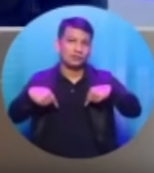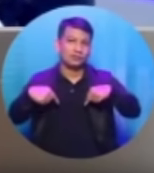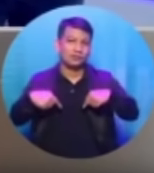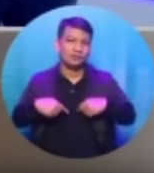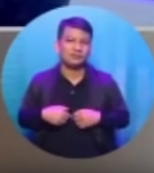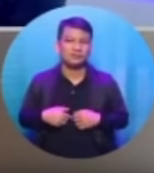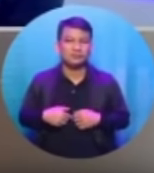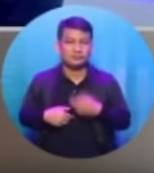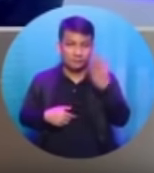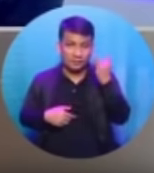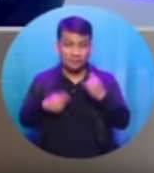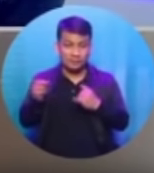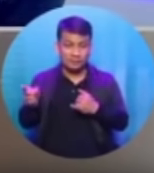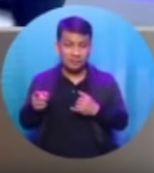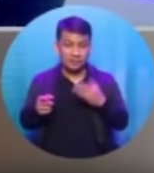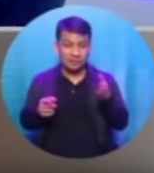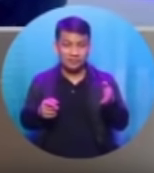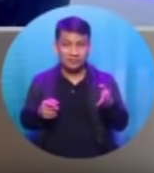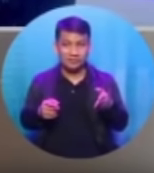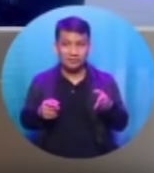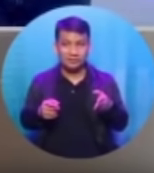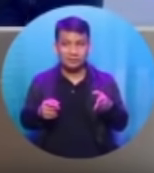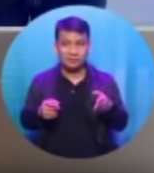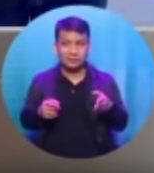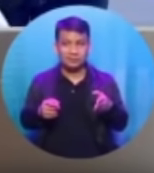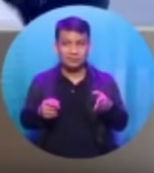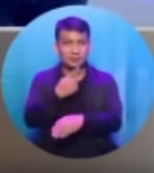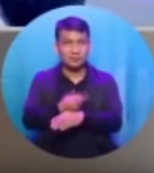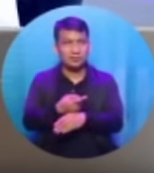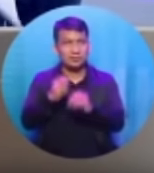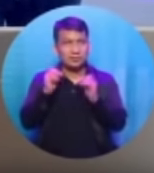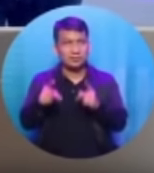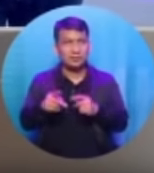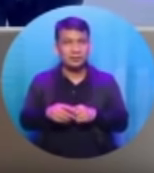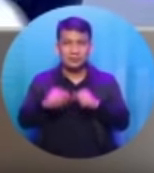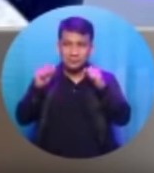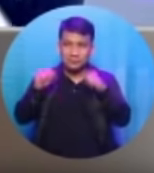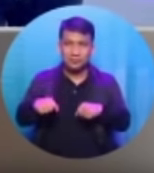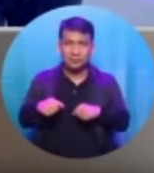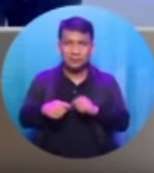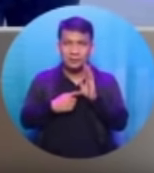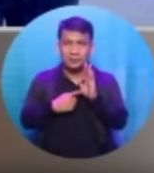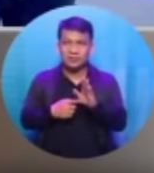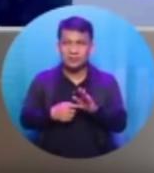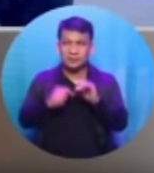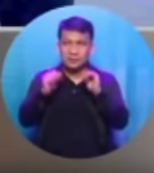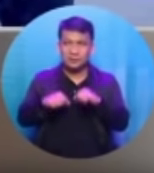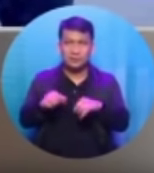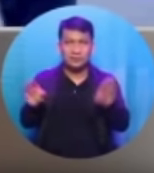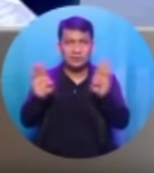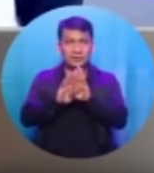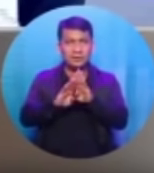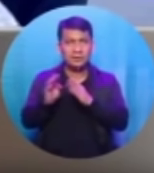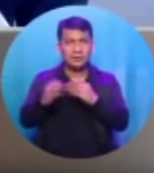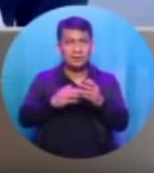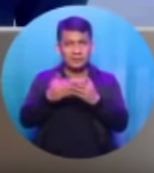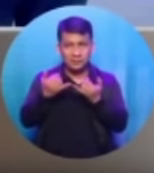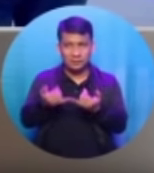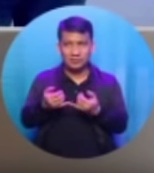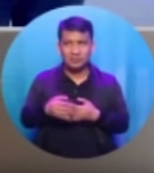salawal. Dahil alam naman nila ang kapangyarihan ng mayor. Kung anong pwedeng gawin ni mayor, kaya niya ipasarayan kahit na ngayon